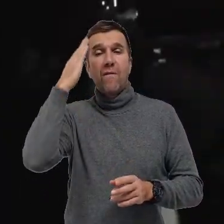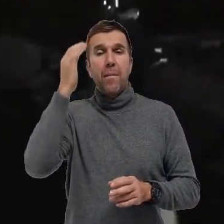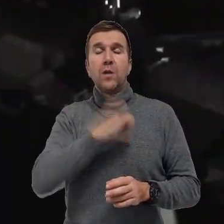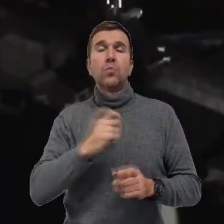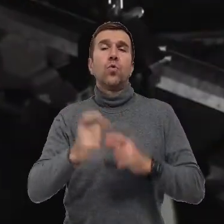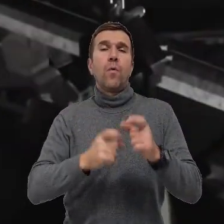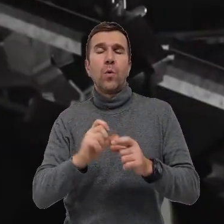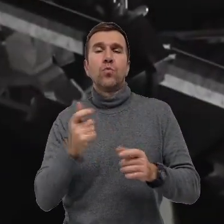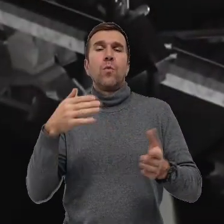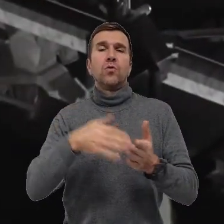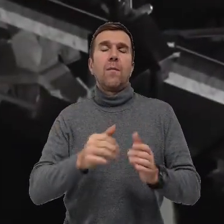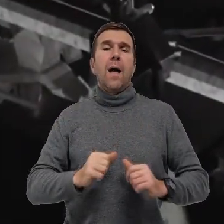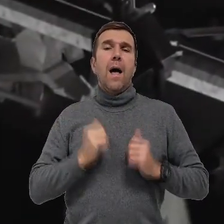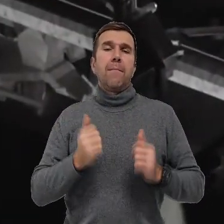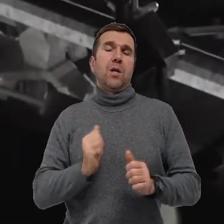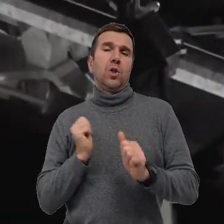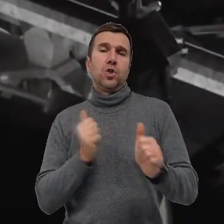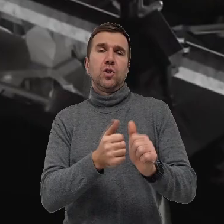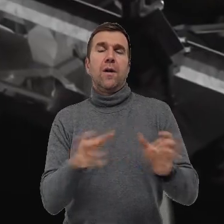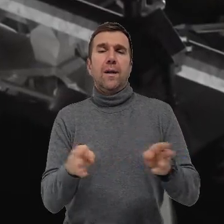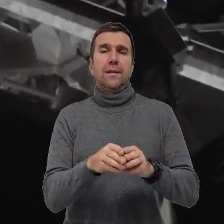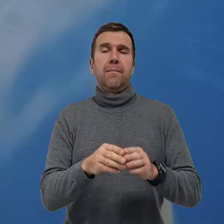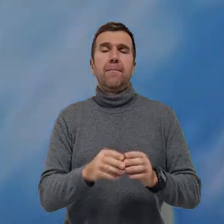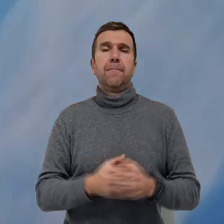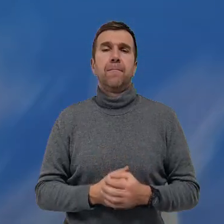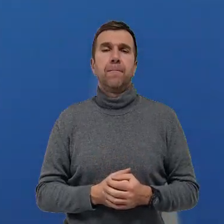zajmują i czego potrzeba, aby pójść w ich ślady.